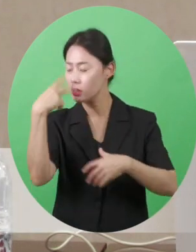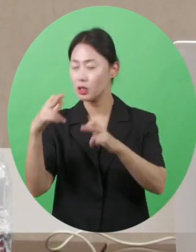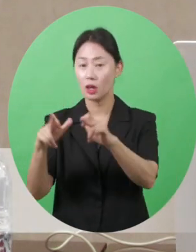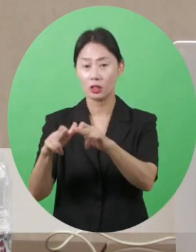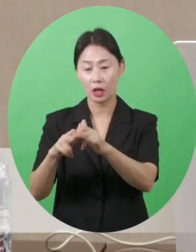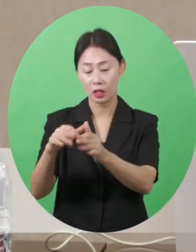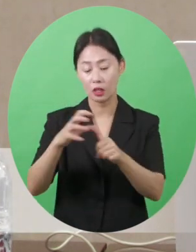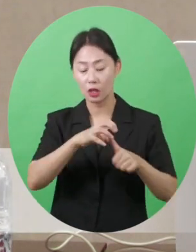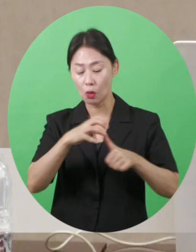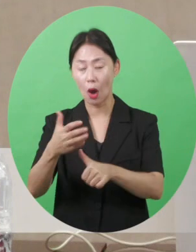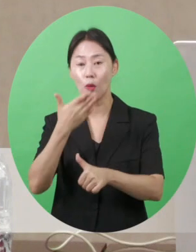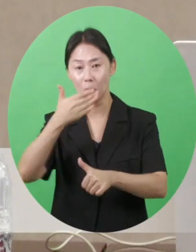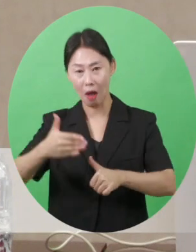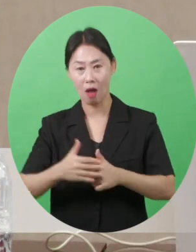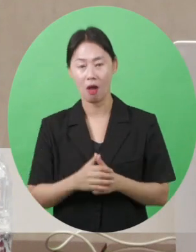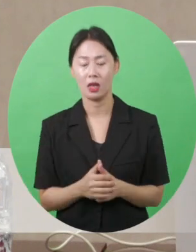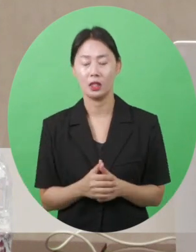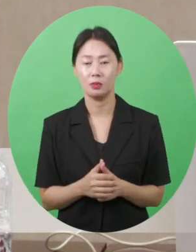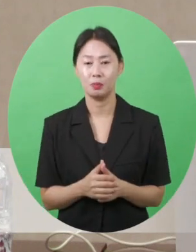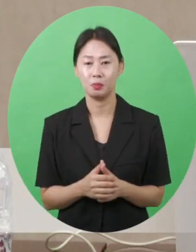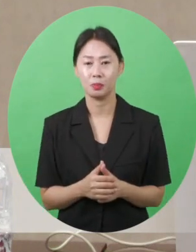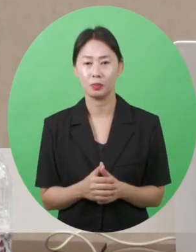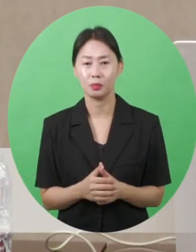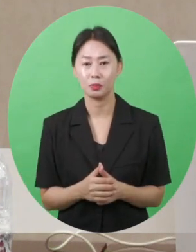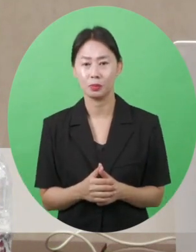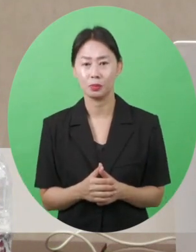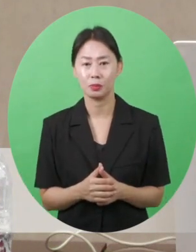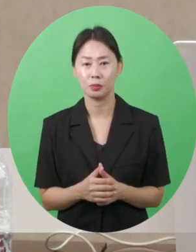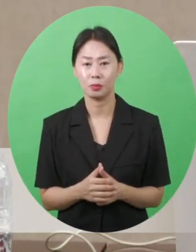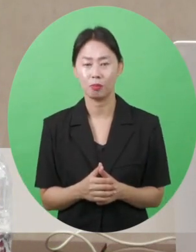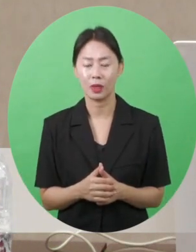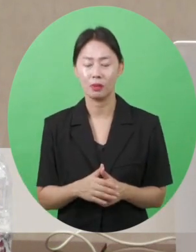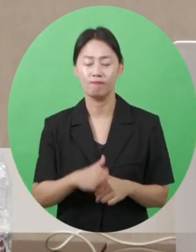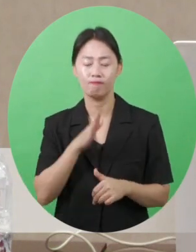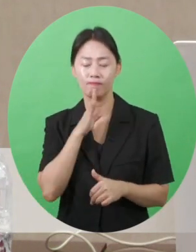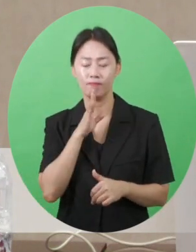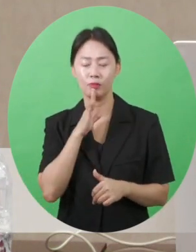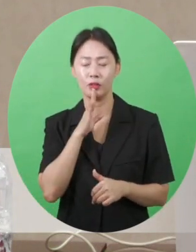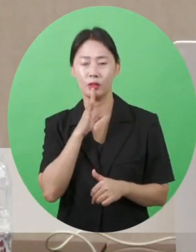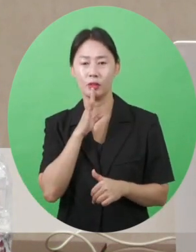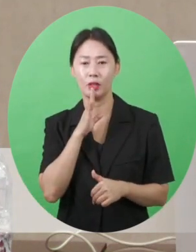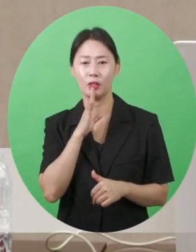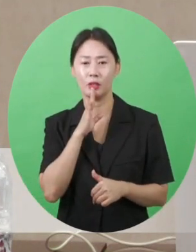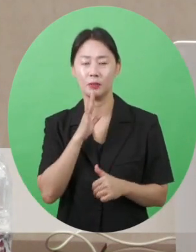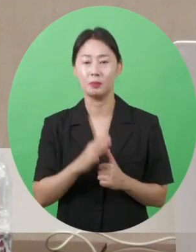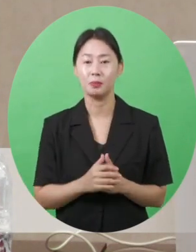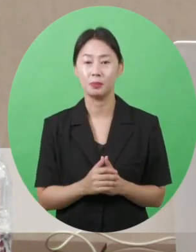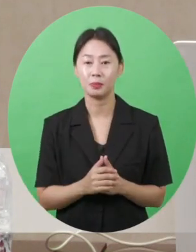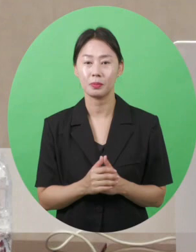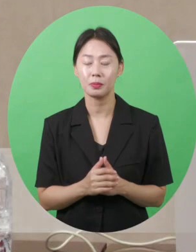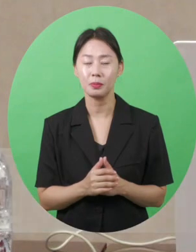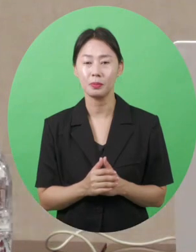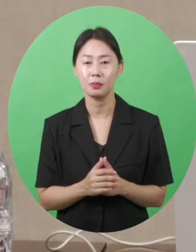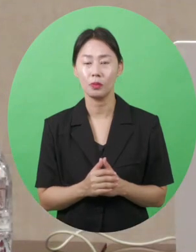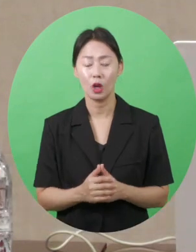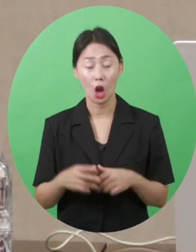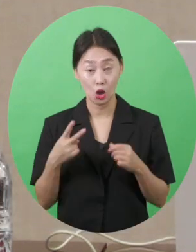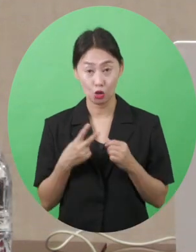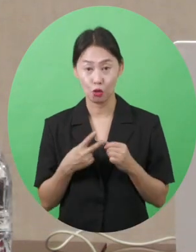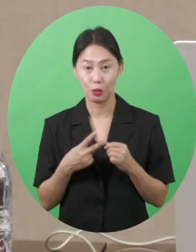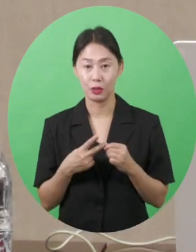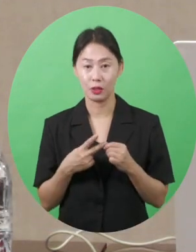시각장애인이 쓸수 있게 된그 아주 뜻깊은 사례, 그 제도 개선이라고 생각합니다.